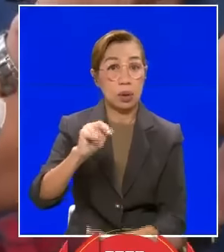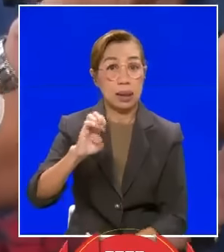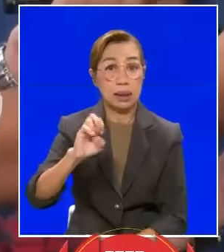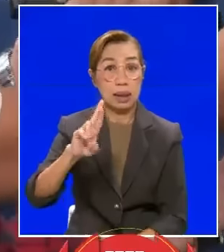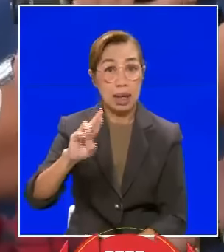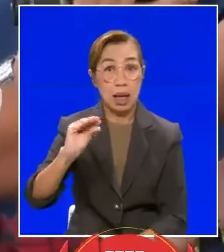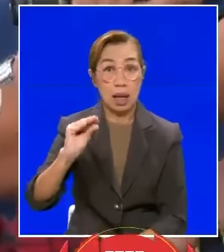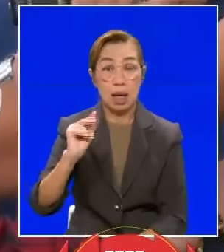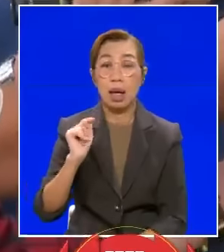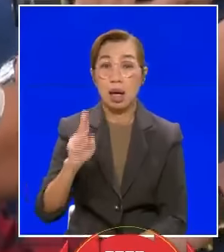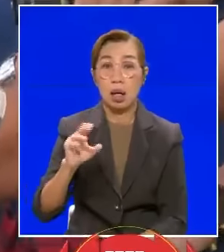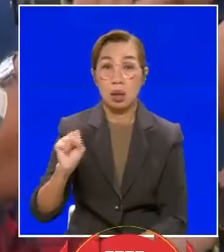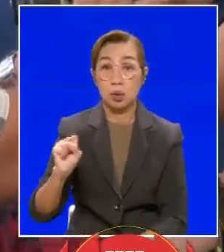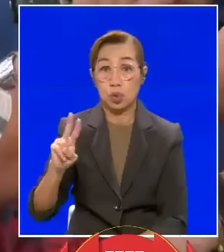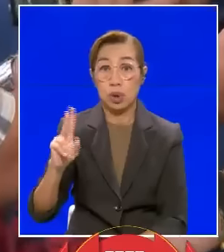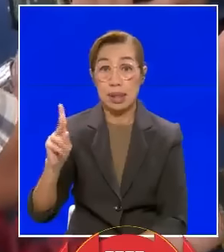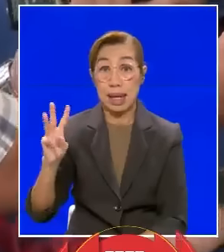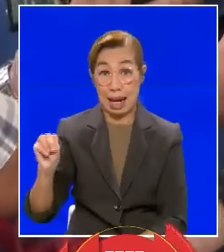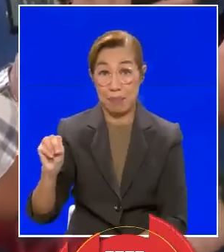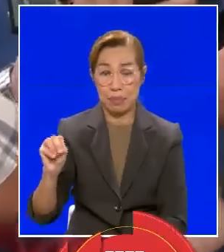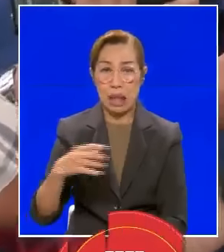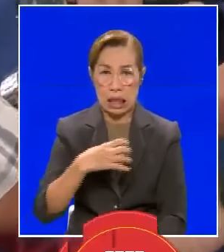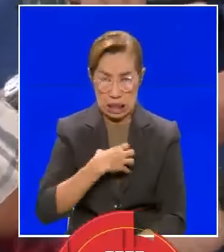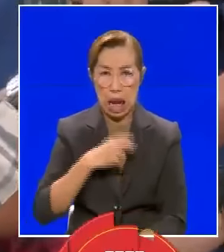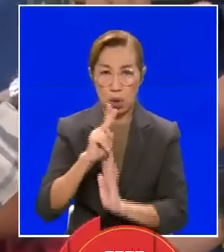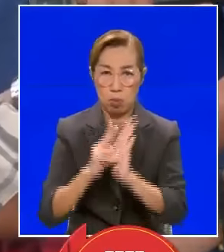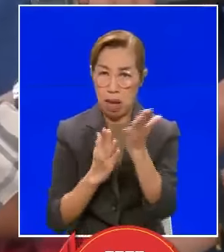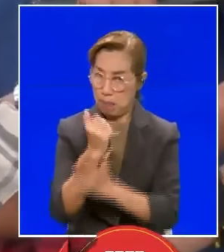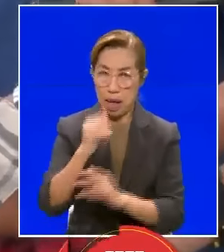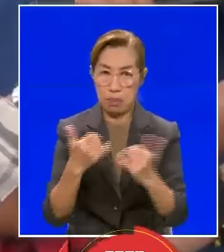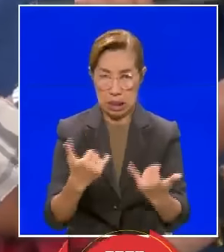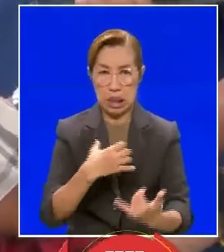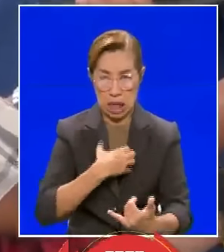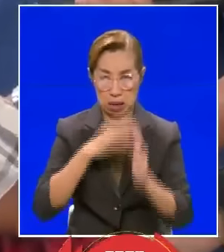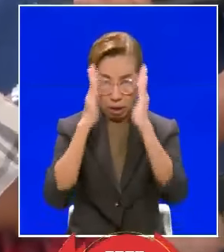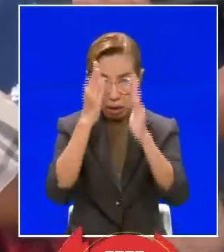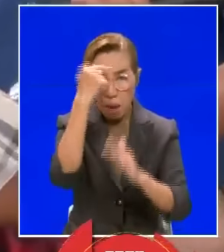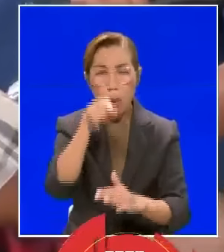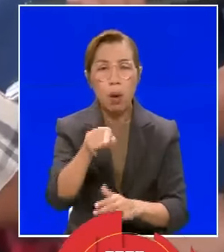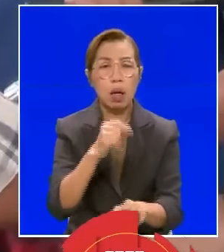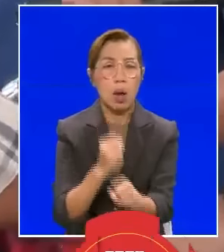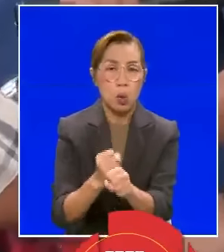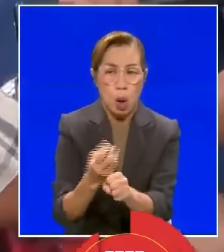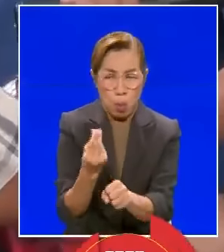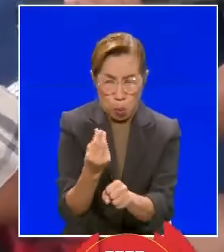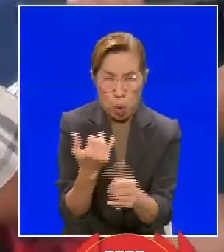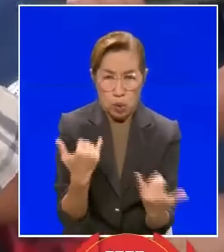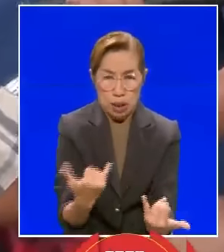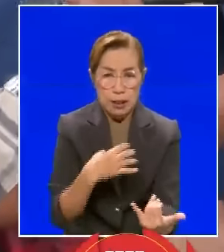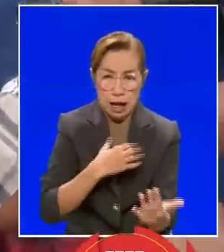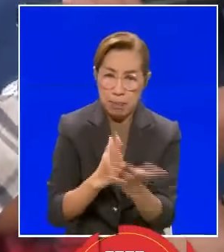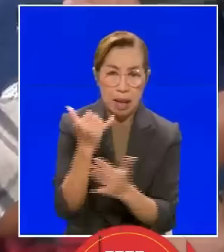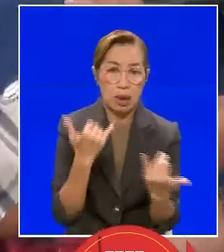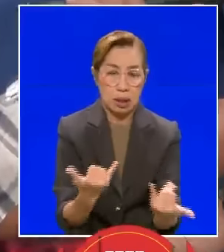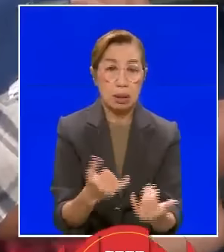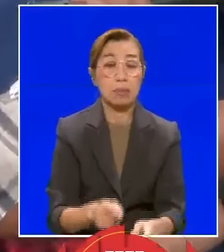ให้เสร็จภายในปีนี้โดยความตั้งใจจริงๆเพราะว่าเราเร่งรัดจริงๆแล้วก็ต